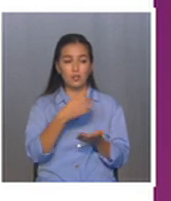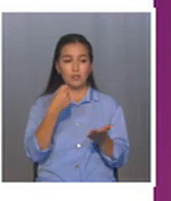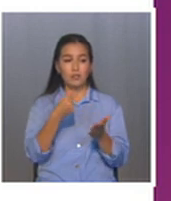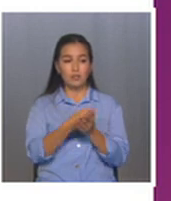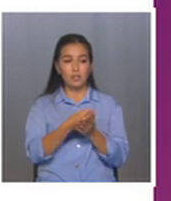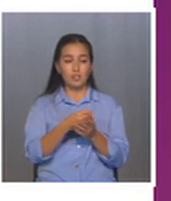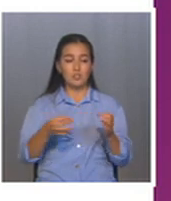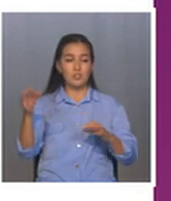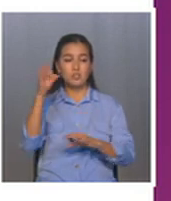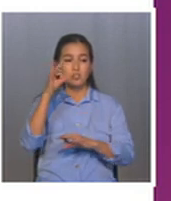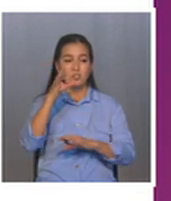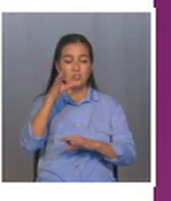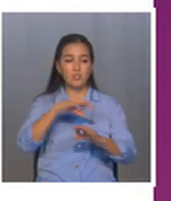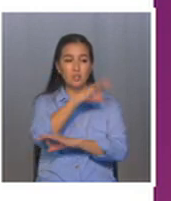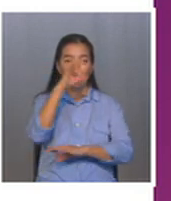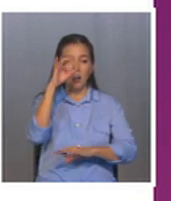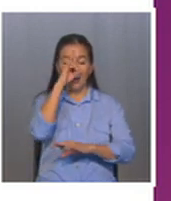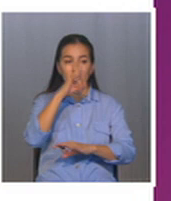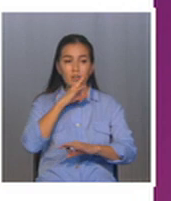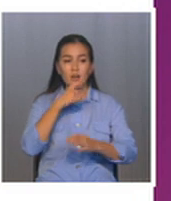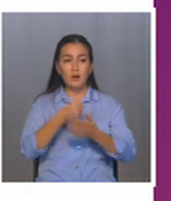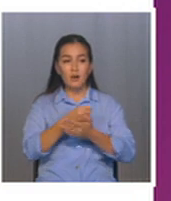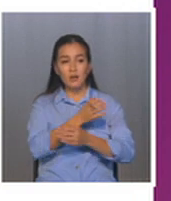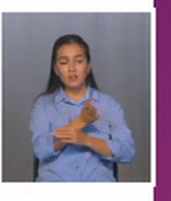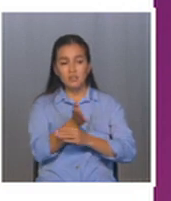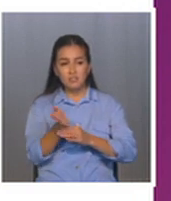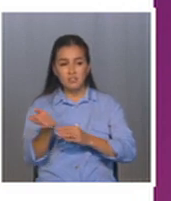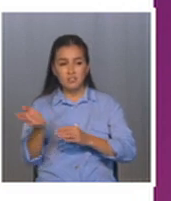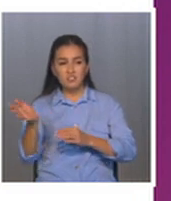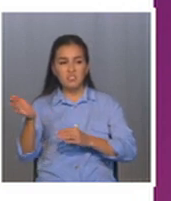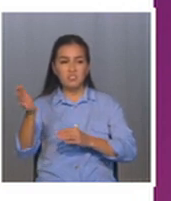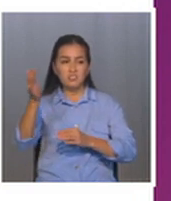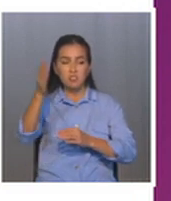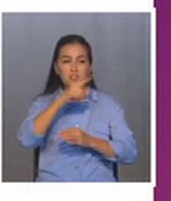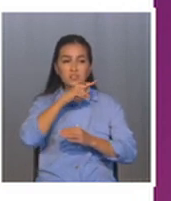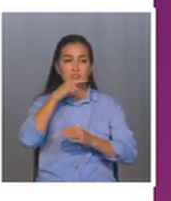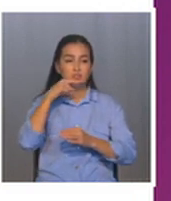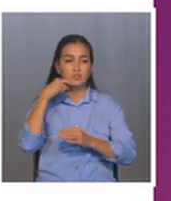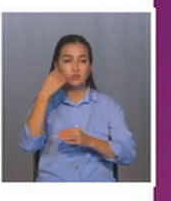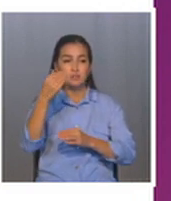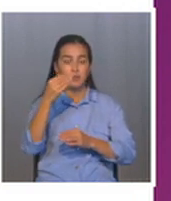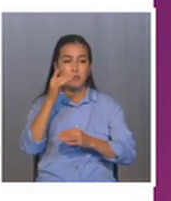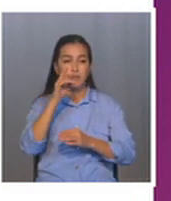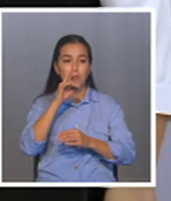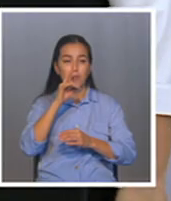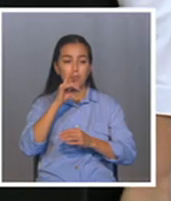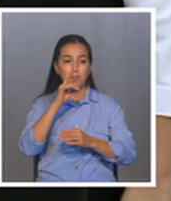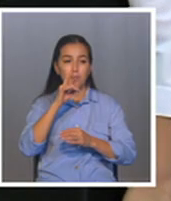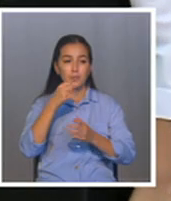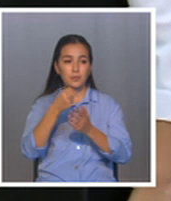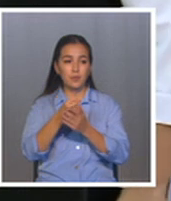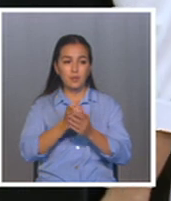шығыс Қазақстанға қарай бет алады дағы, батыс Сібірге қарай жылжи бастайды.